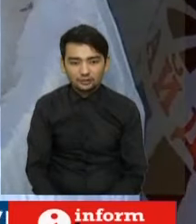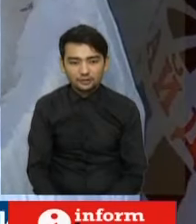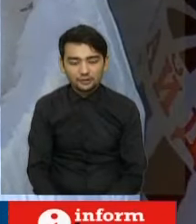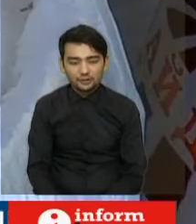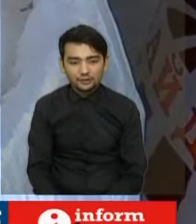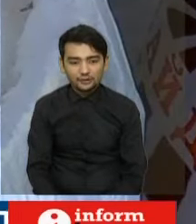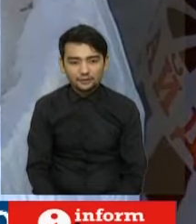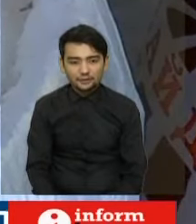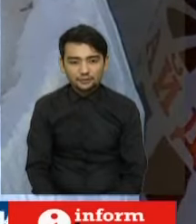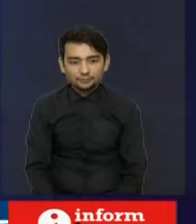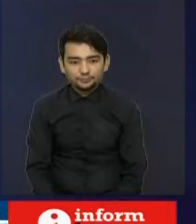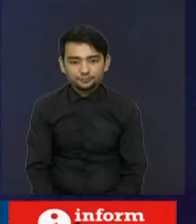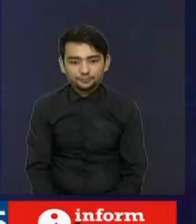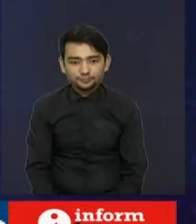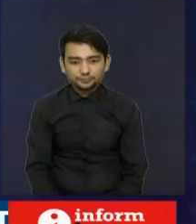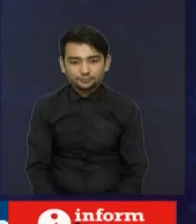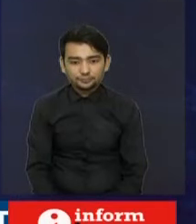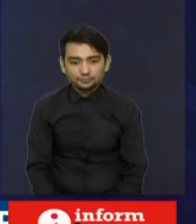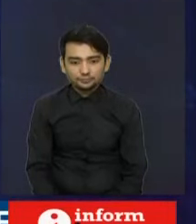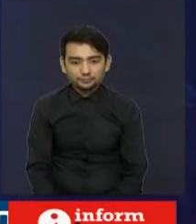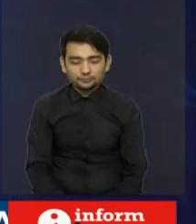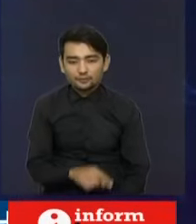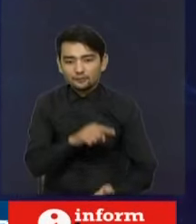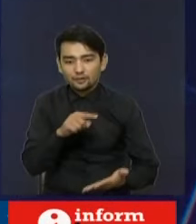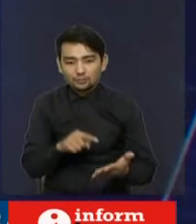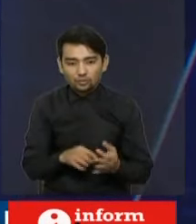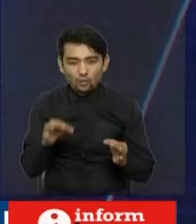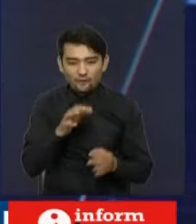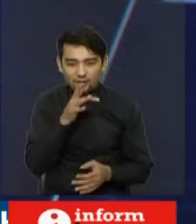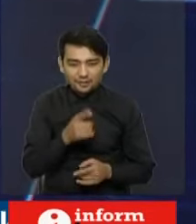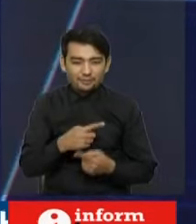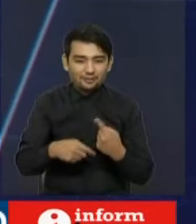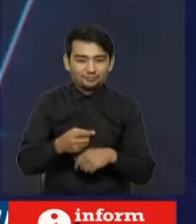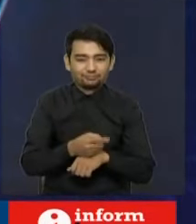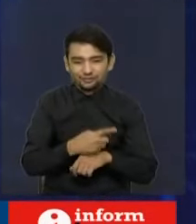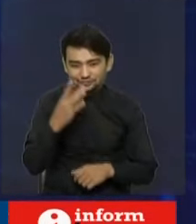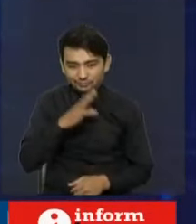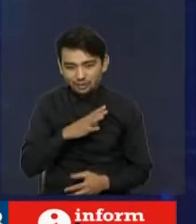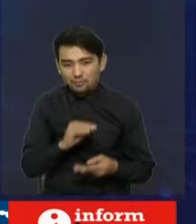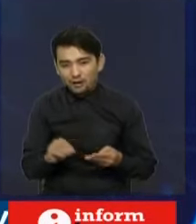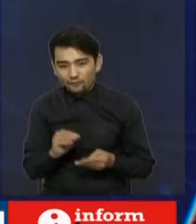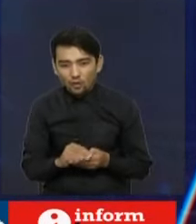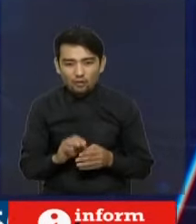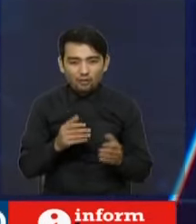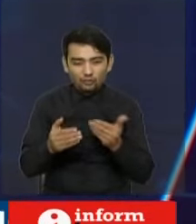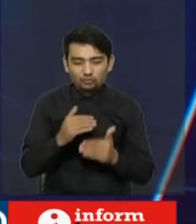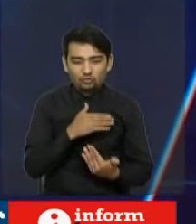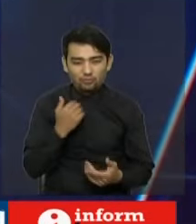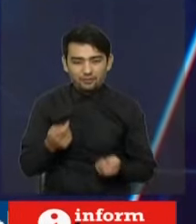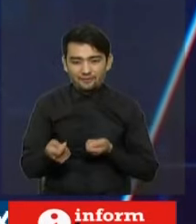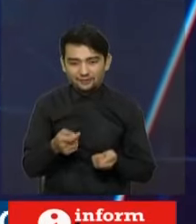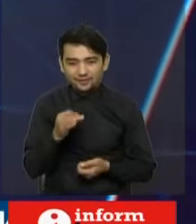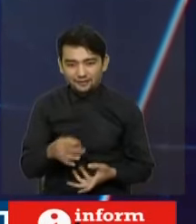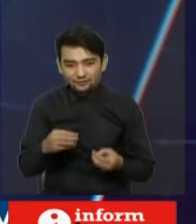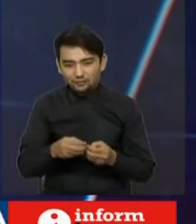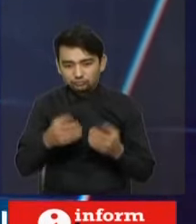Турабеков, Информбюро. Поднимать вопрос перевода времени и вновь его комментировать правительство не намерено, поскольку принято